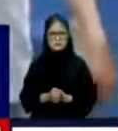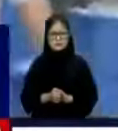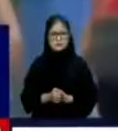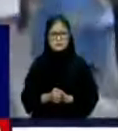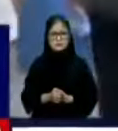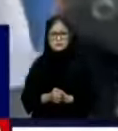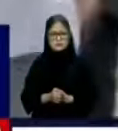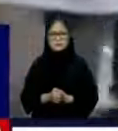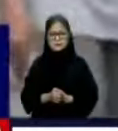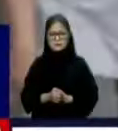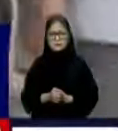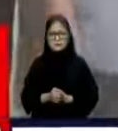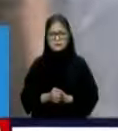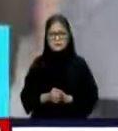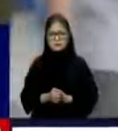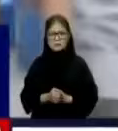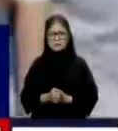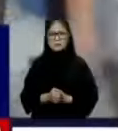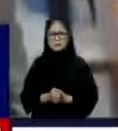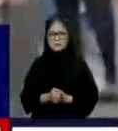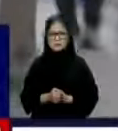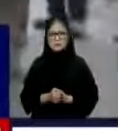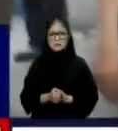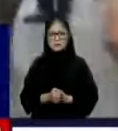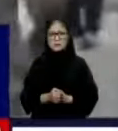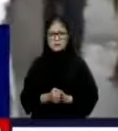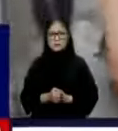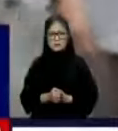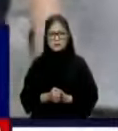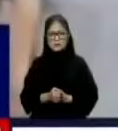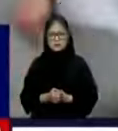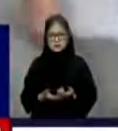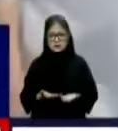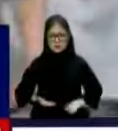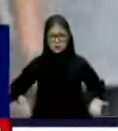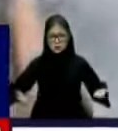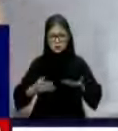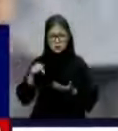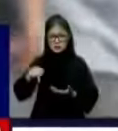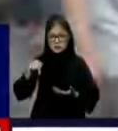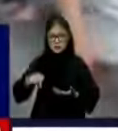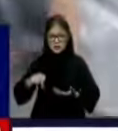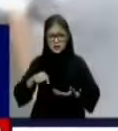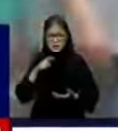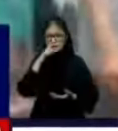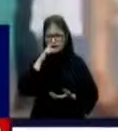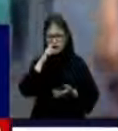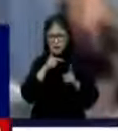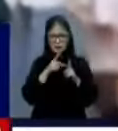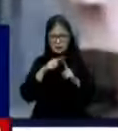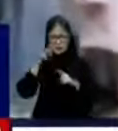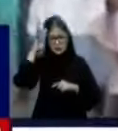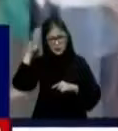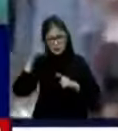Ya pemirsa, inilah gambar bagaimana Haritanu sempat menyapa petugas KPPS. Selain itu, Haritanu